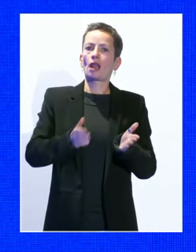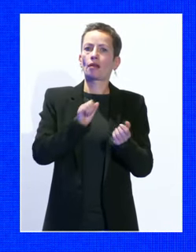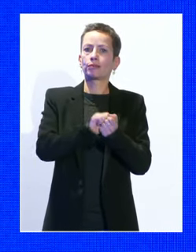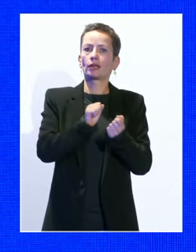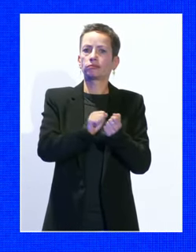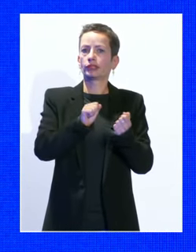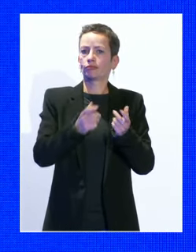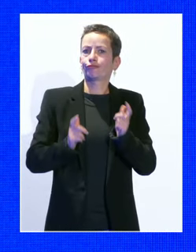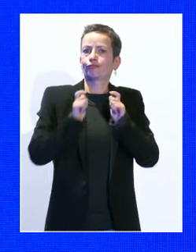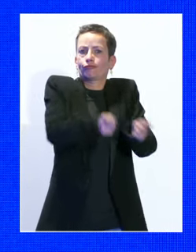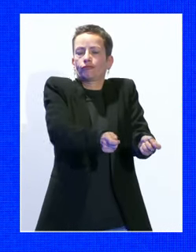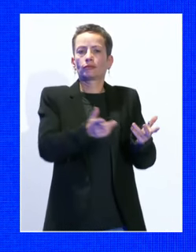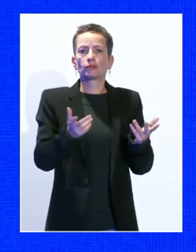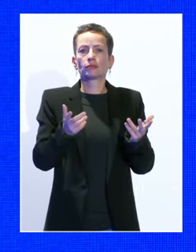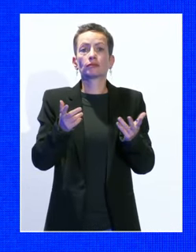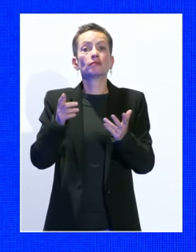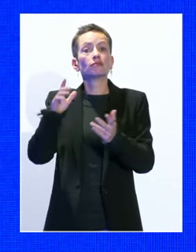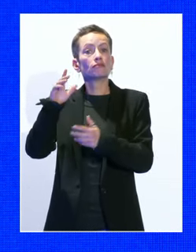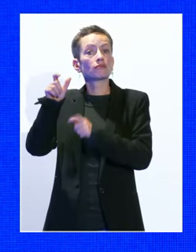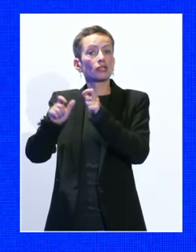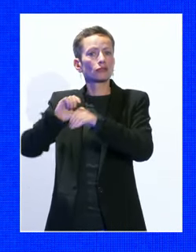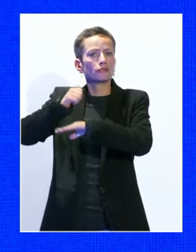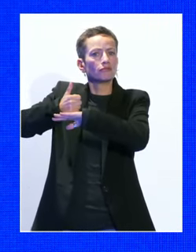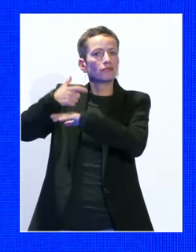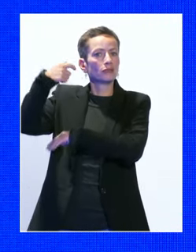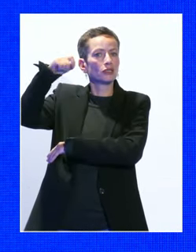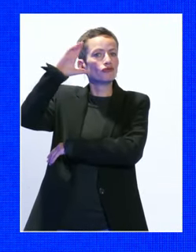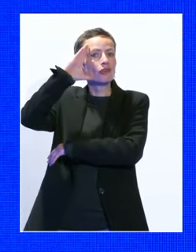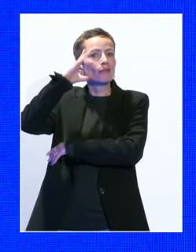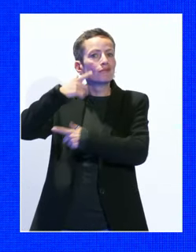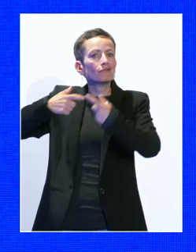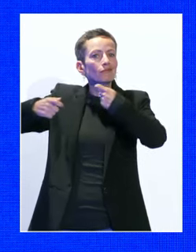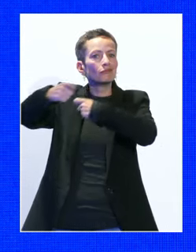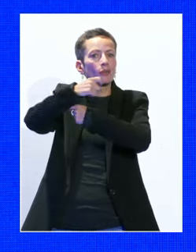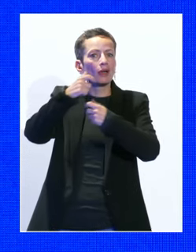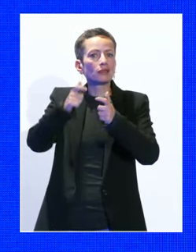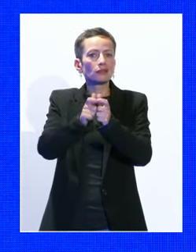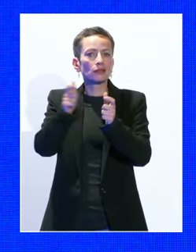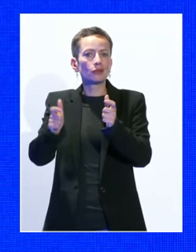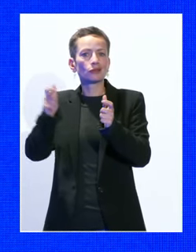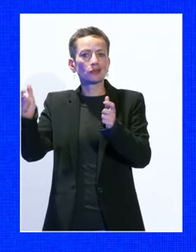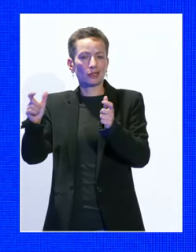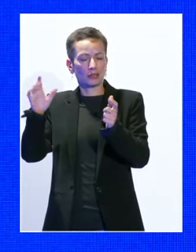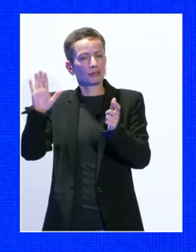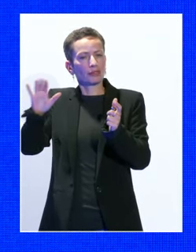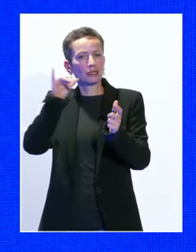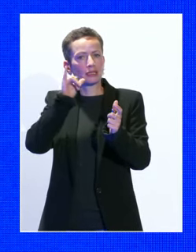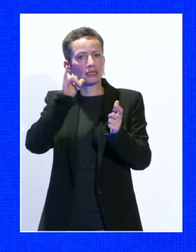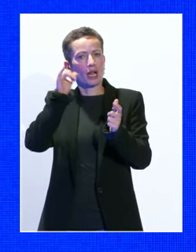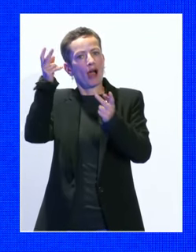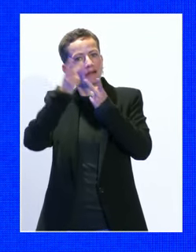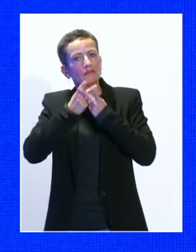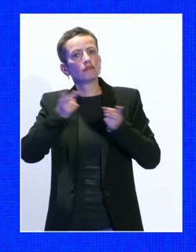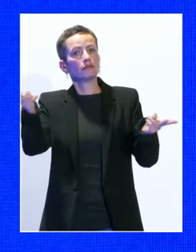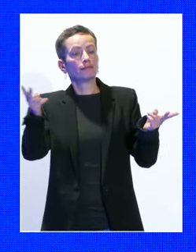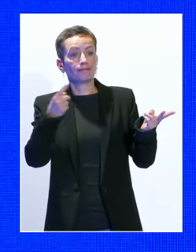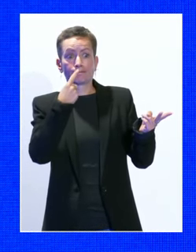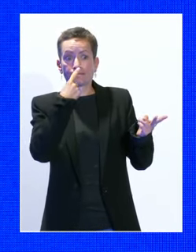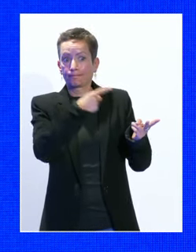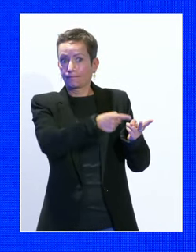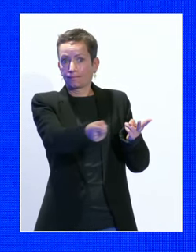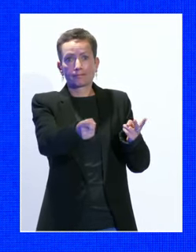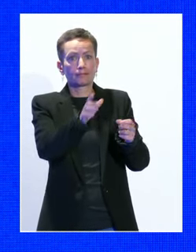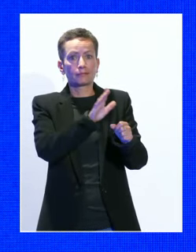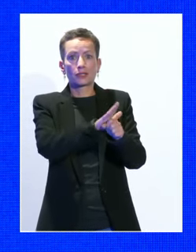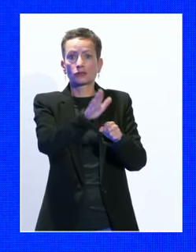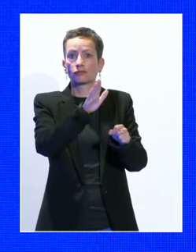des chambres de commerce et d'industrie italien a fait avant-hier la déclaration suivante. C'est insuffisant.